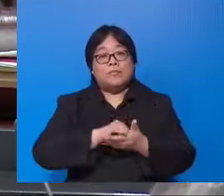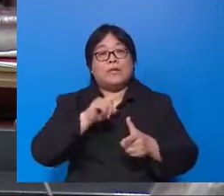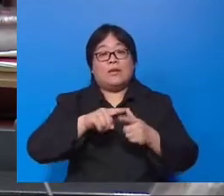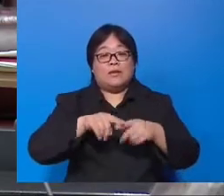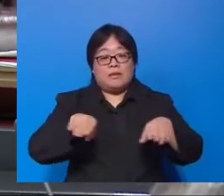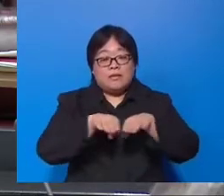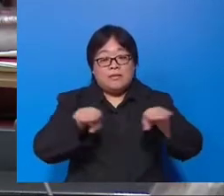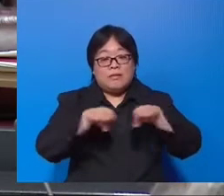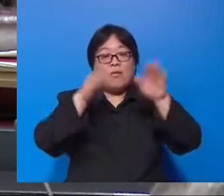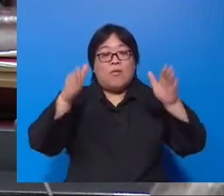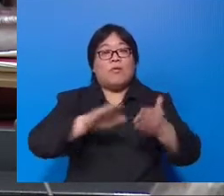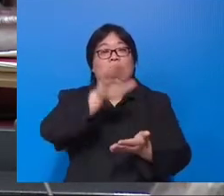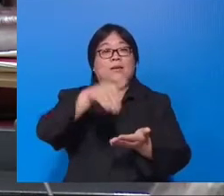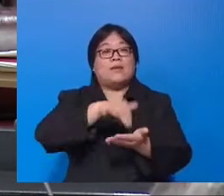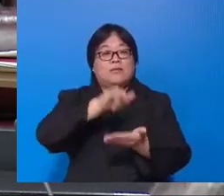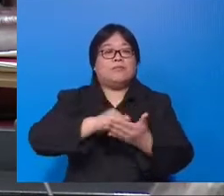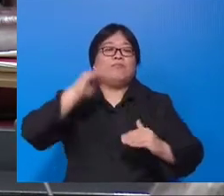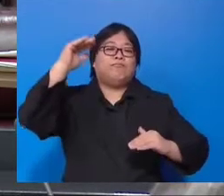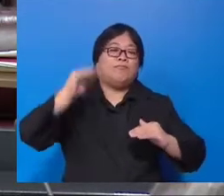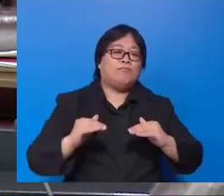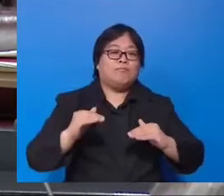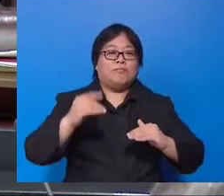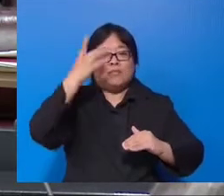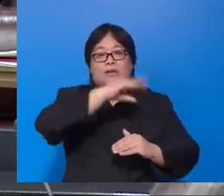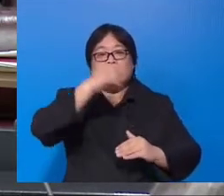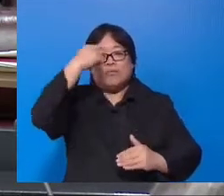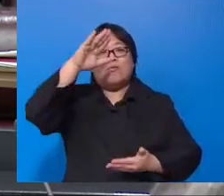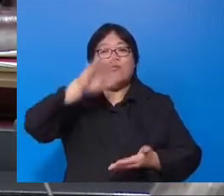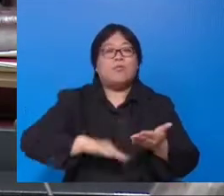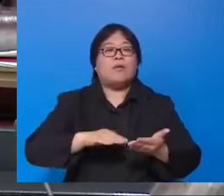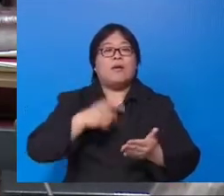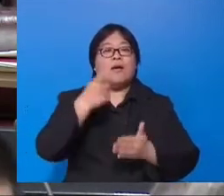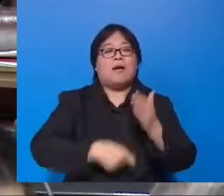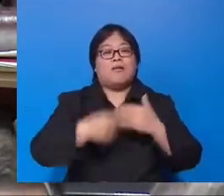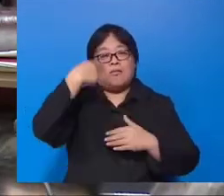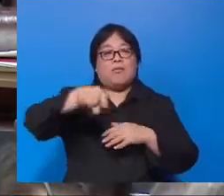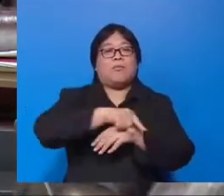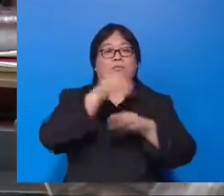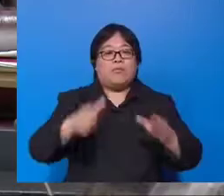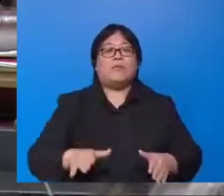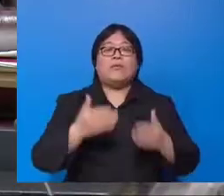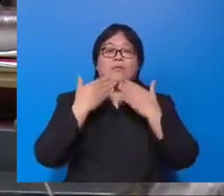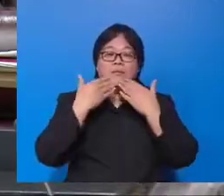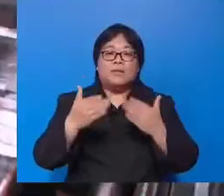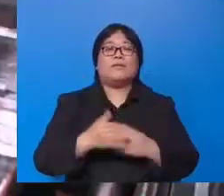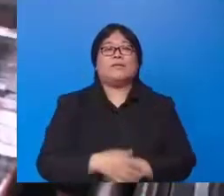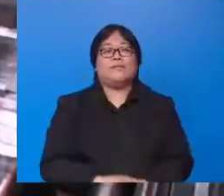ataupun yio Tengah ini dapat dikurangkan untuk menggunakan HG kepada pengguna Makasih itu